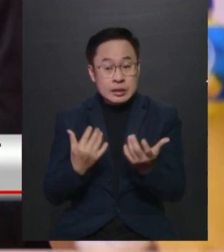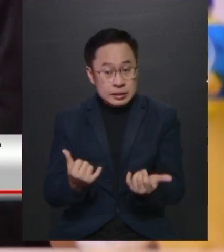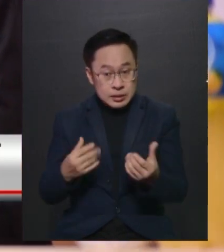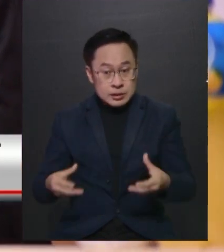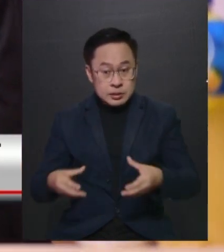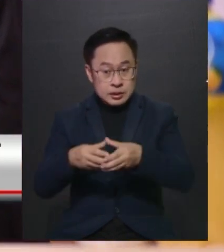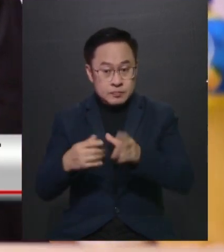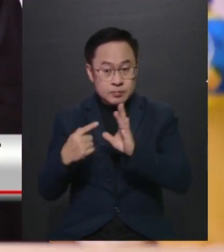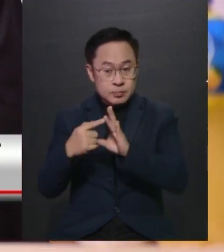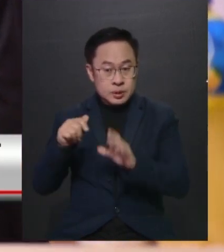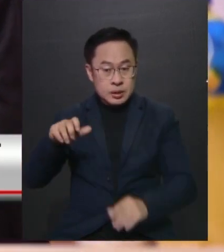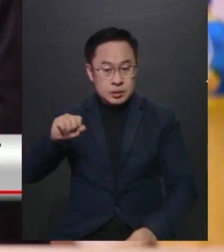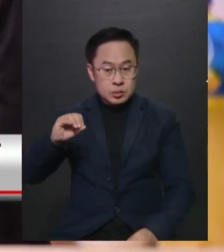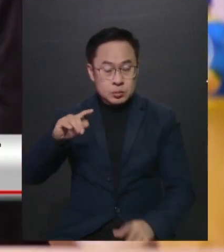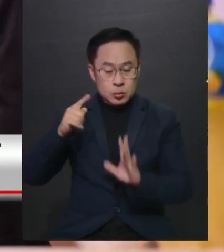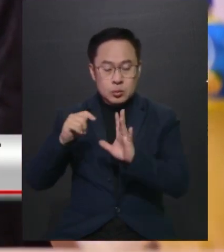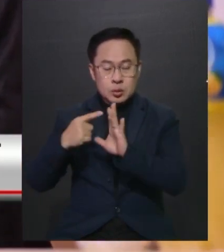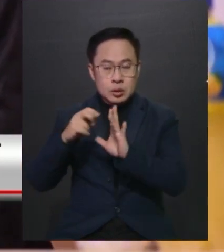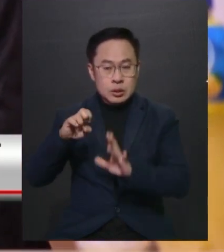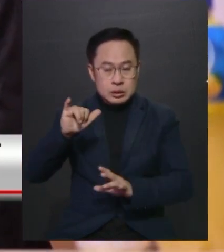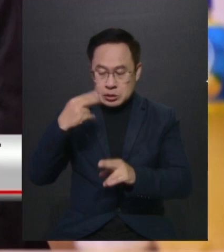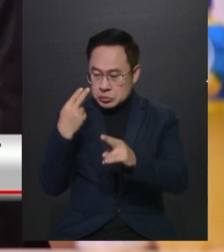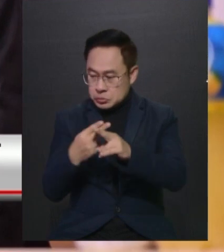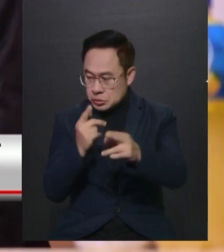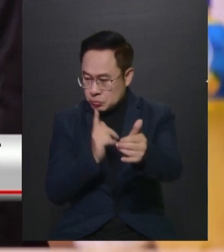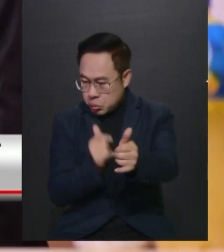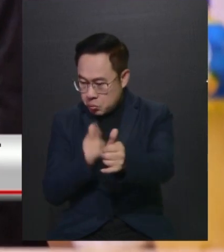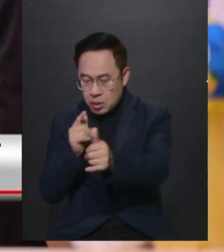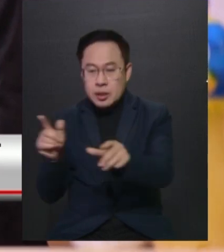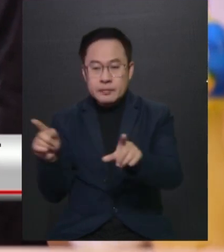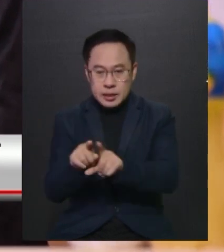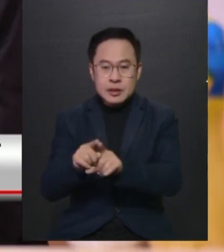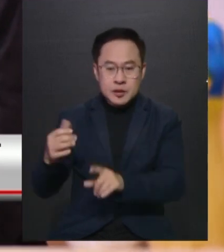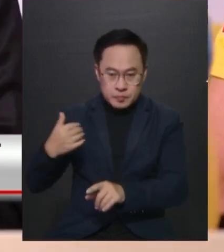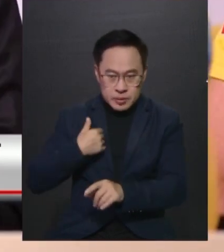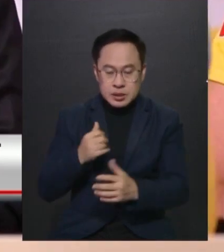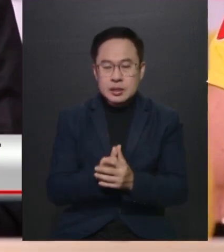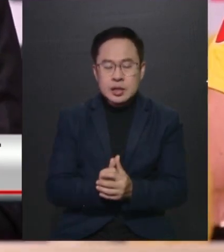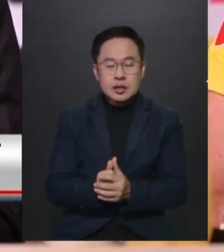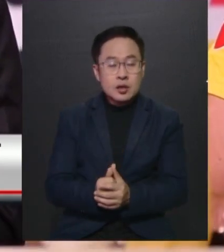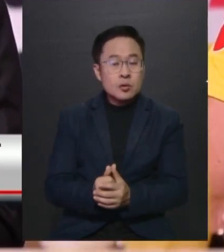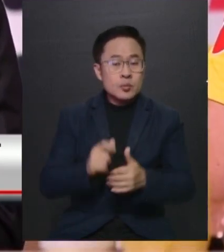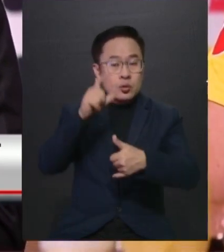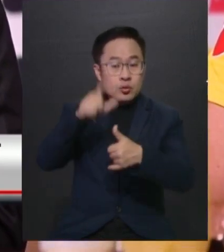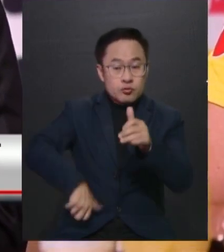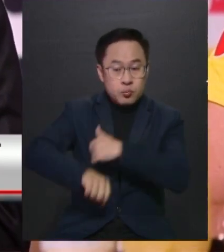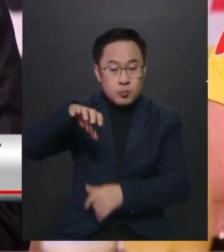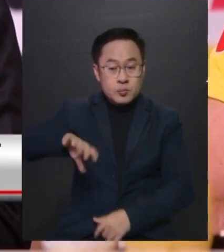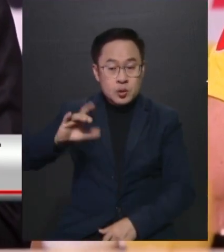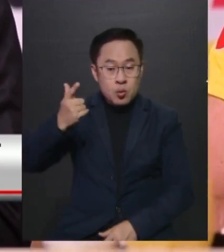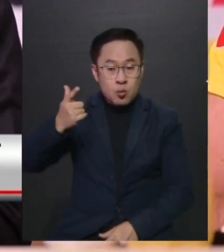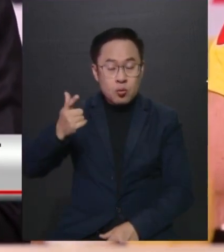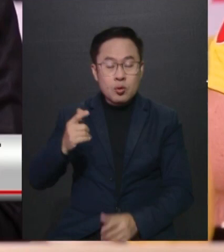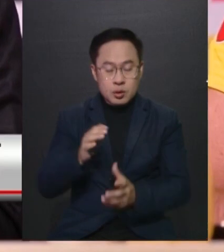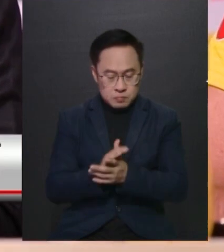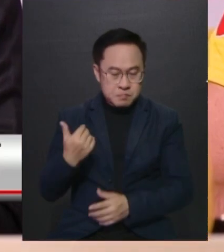นมากเนี่ยเราอาจจะไม่ค่อยรู้จักแต่ก็มีกองหน้าอย่างเฮลี่อานิเยครับที่เคยมาเล่นให้กับเมืองทองเนี่ยก็เป็นที่รู้จักกันเป็นอย่างดีเกมนี้น่าจะเป็นเกมที่ส